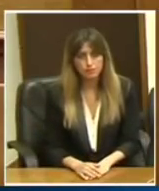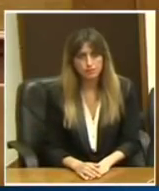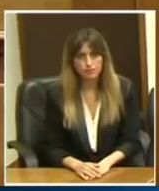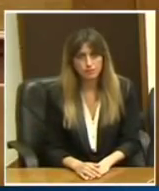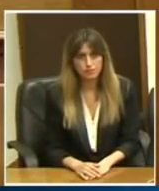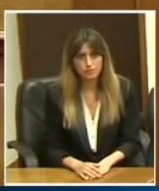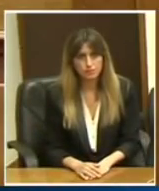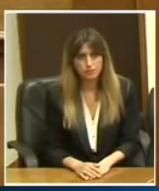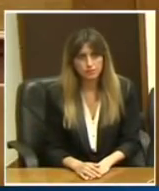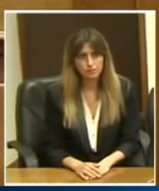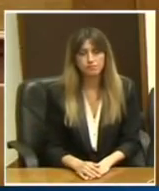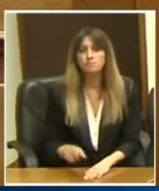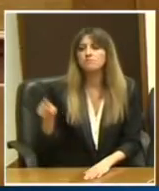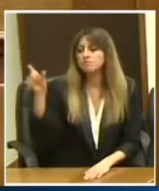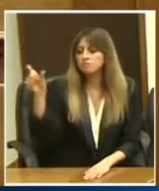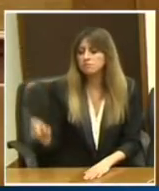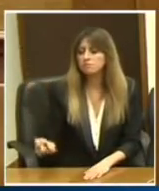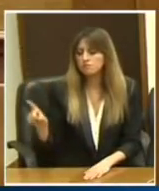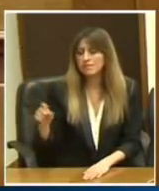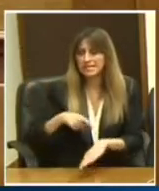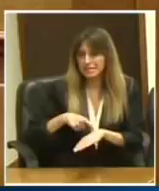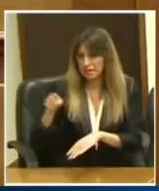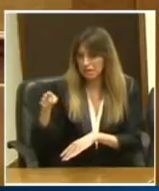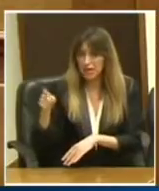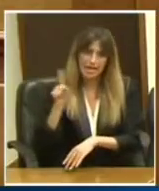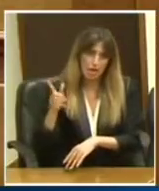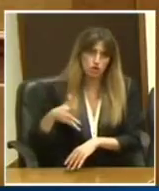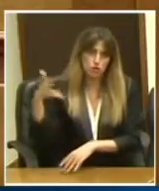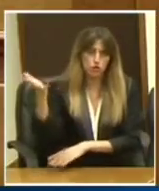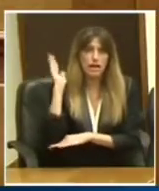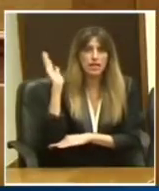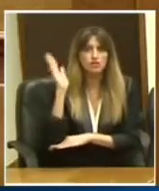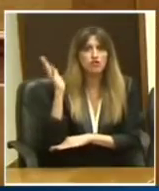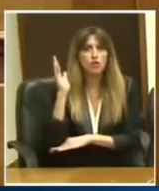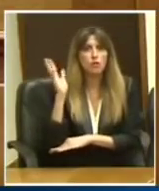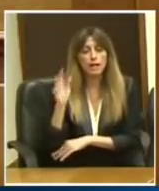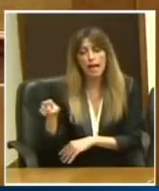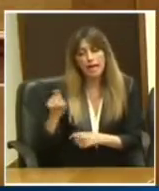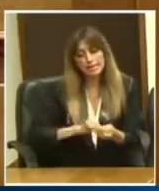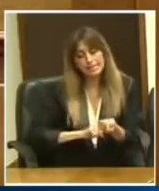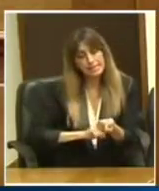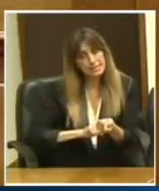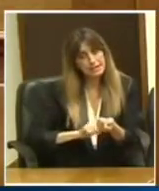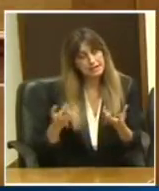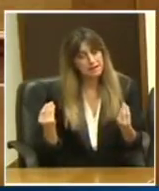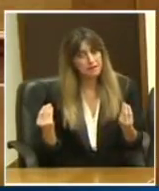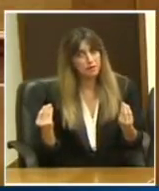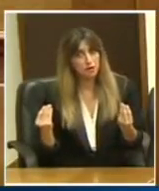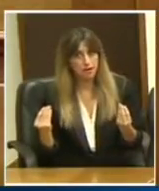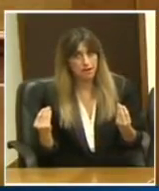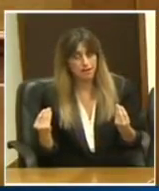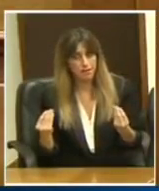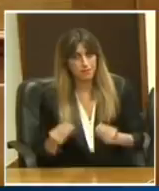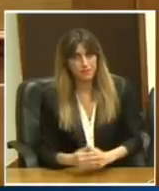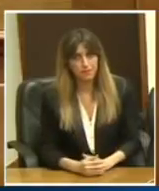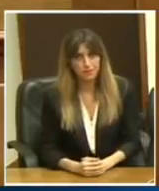διάρκεια της ομιλίας σας και τον εκνευρισμό σας για το γεγονός, το διπλό γεγονός, πρώτον, ότι η διεθνής